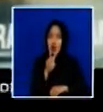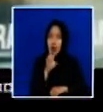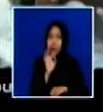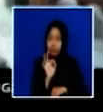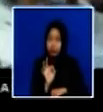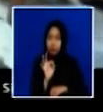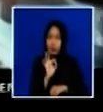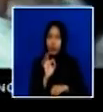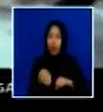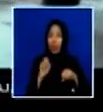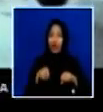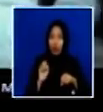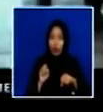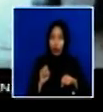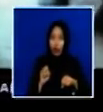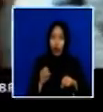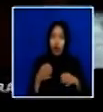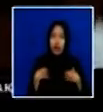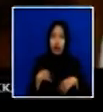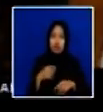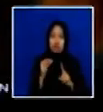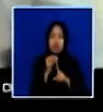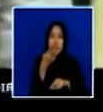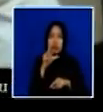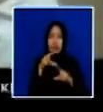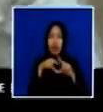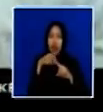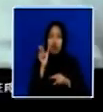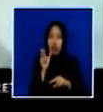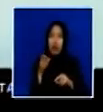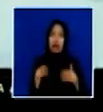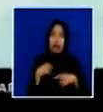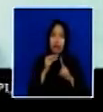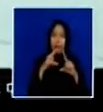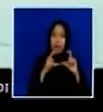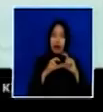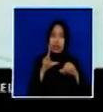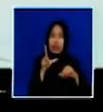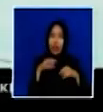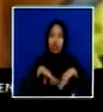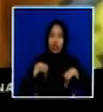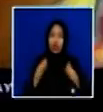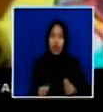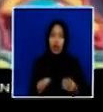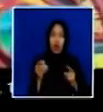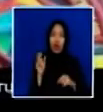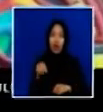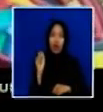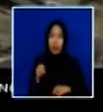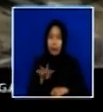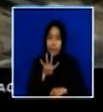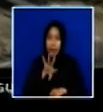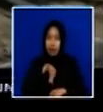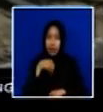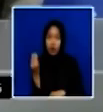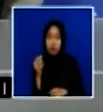unit atas perbuatannya Dua pelaku akan dijerat pasal tentang penadah barang hasil curian dengan ancaman hukuman empat tahun